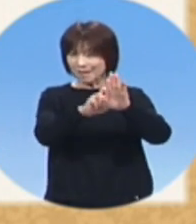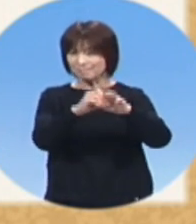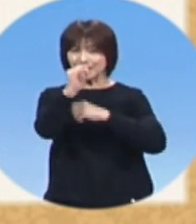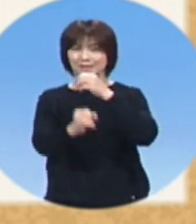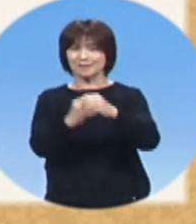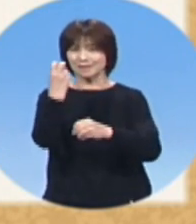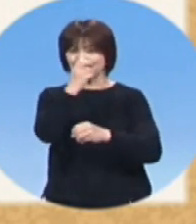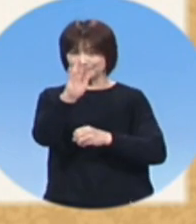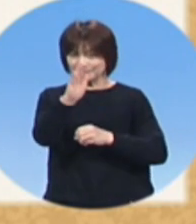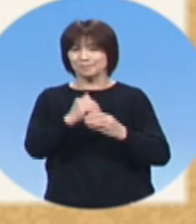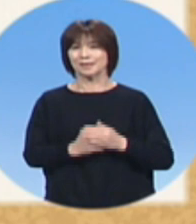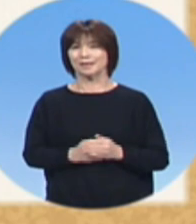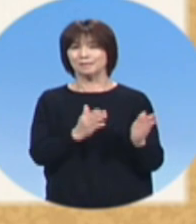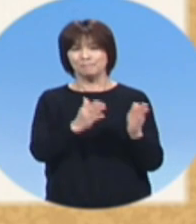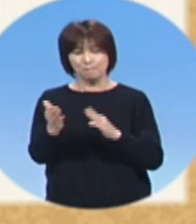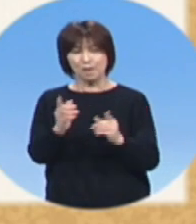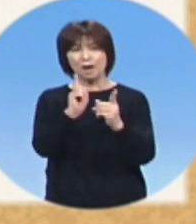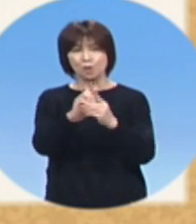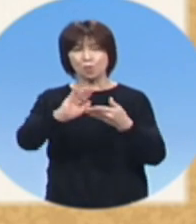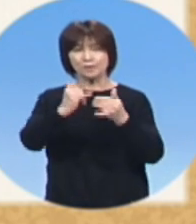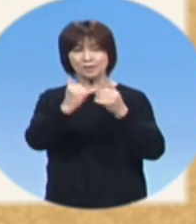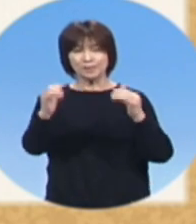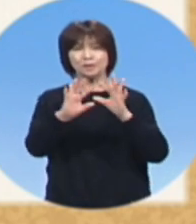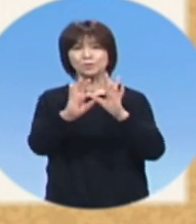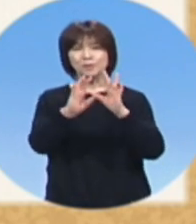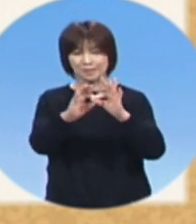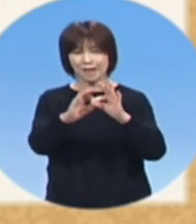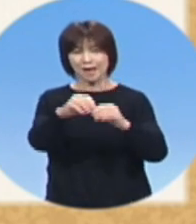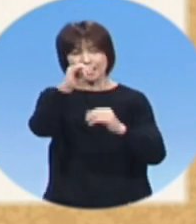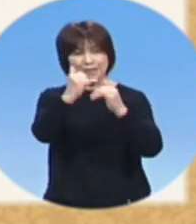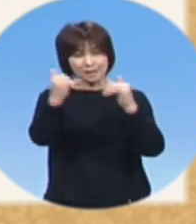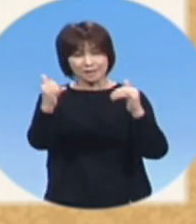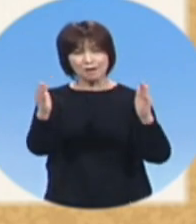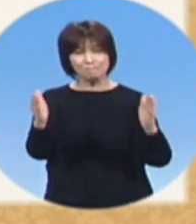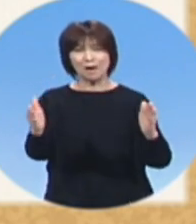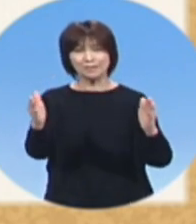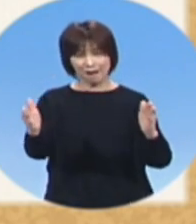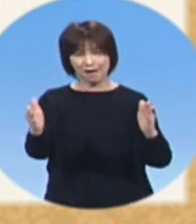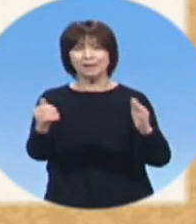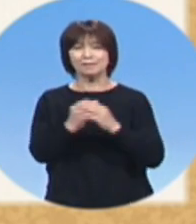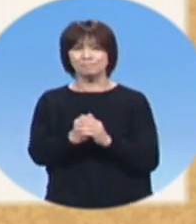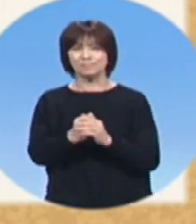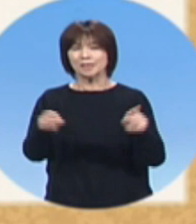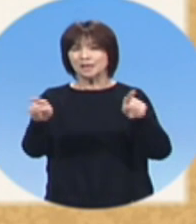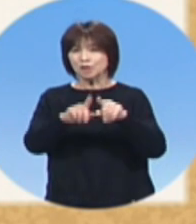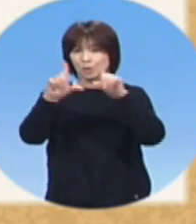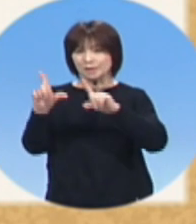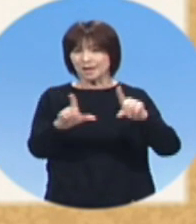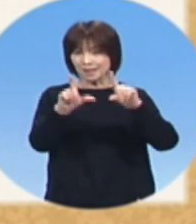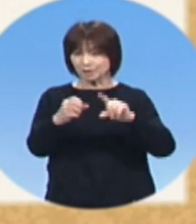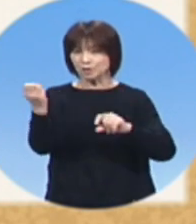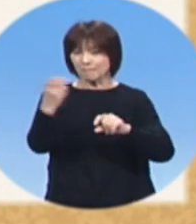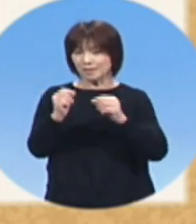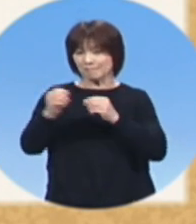。 また濃厚接触者について患者の感染可能期間において同居ある